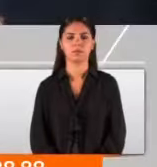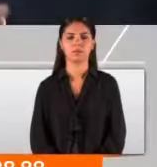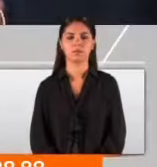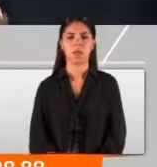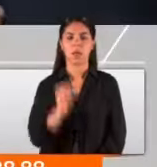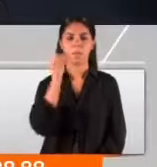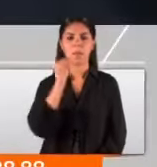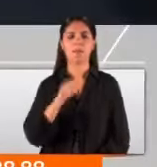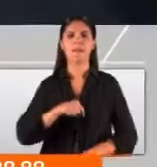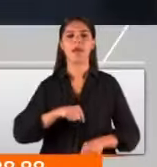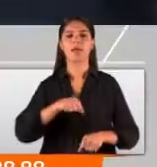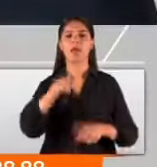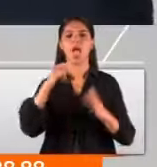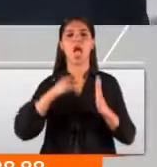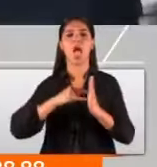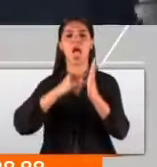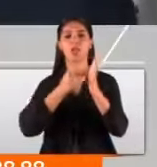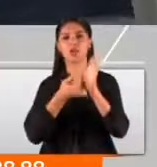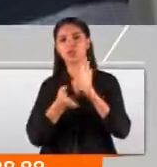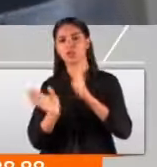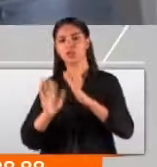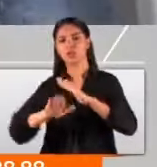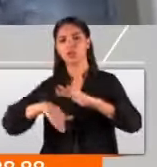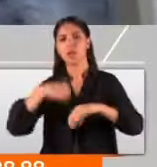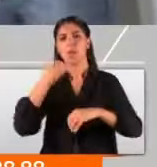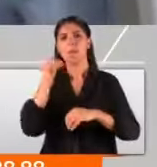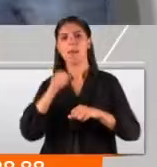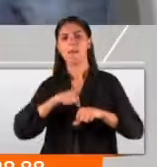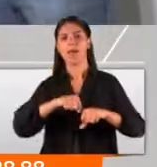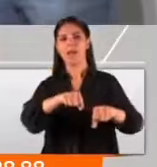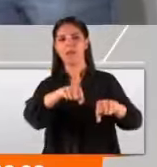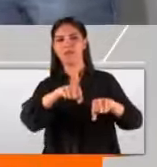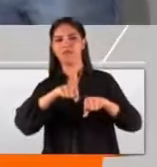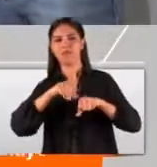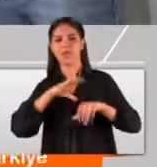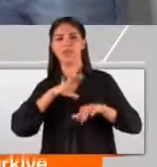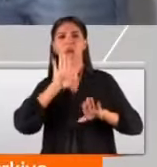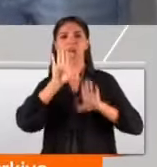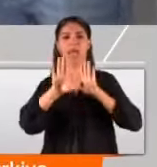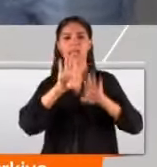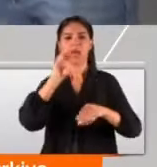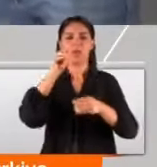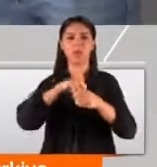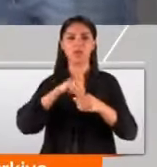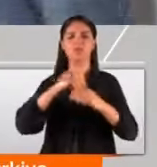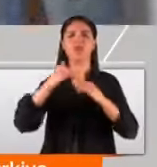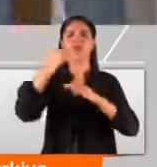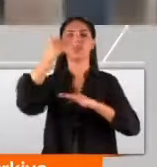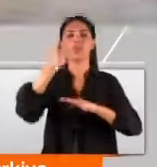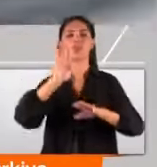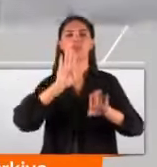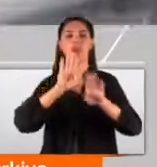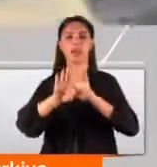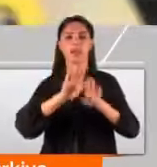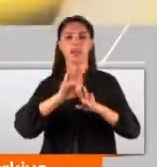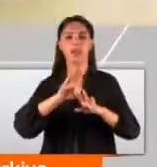Bebek asansörün içinden çıktıktan sonra, aile çıktıktan sonra bebek arabasını çıkartmaya çalışırken kapı devresinin iç ve dış kapının köprülü, emniyet